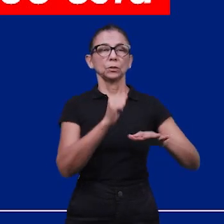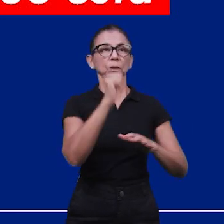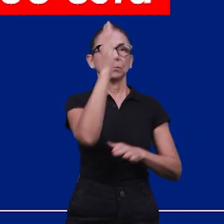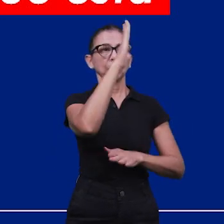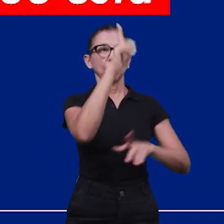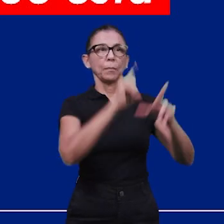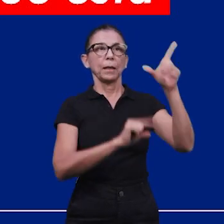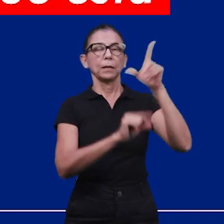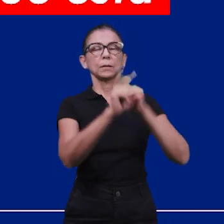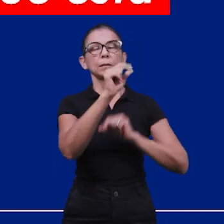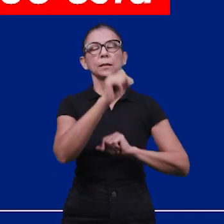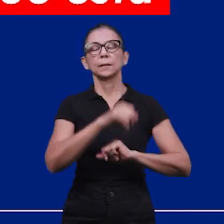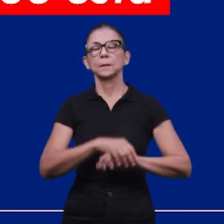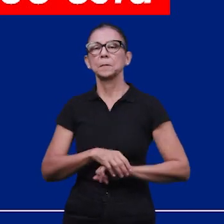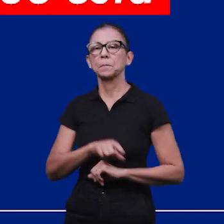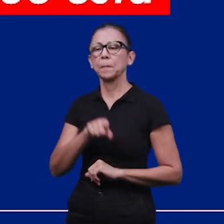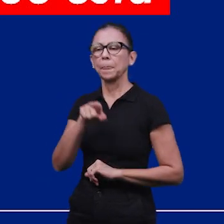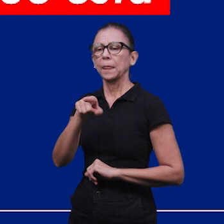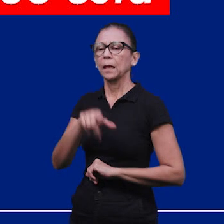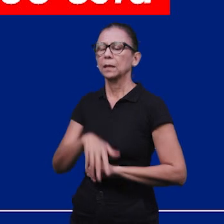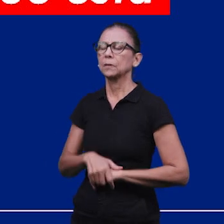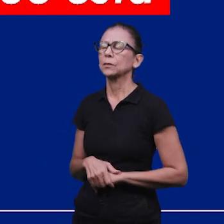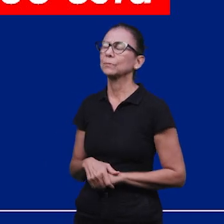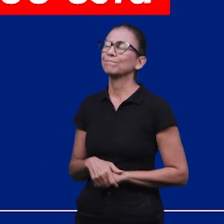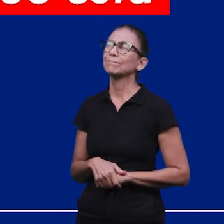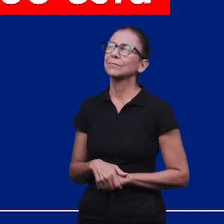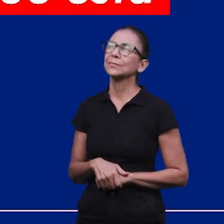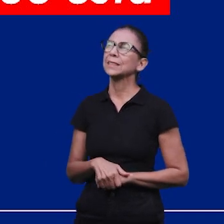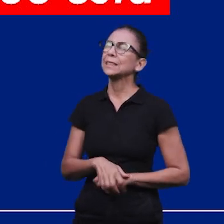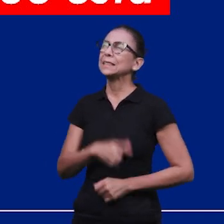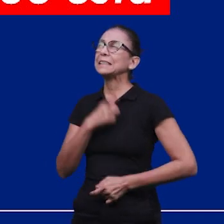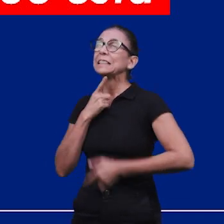Et David a eu le désir et dit